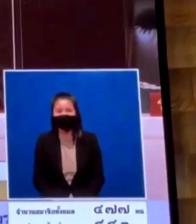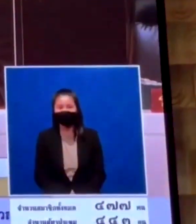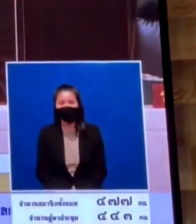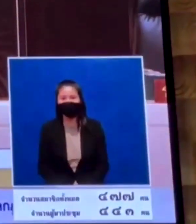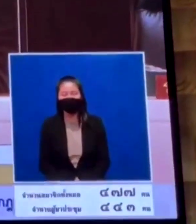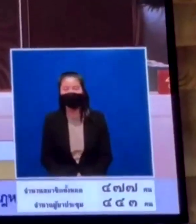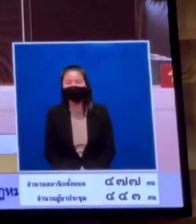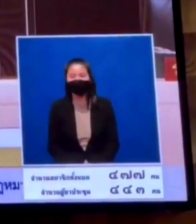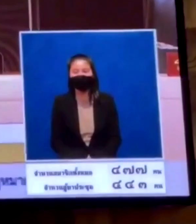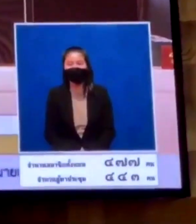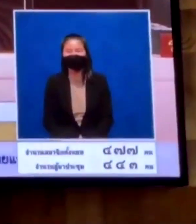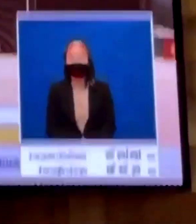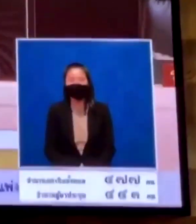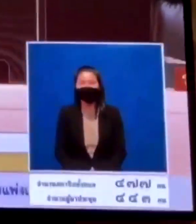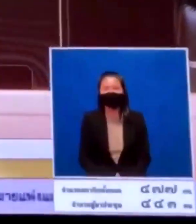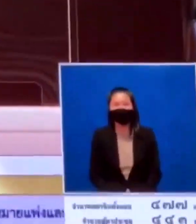ฮะ